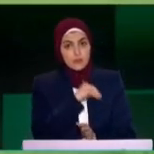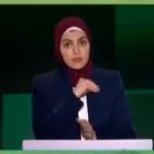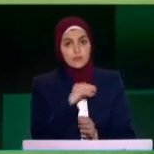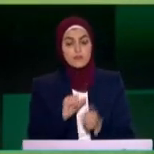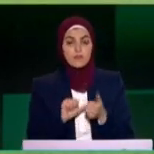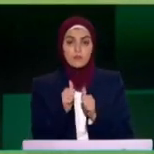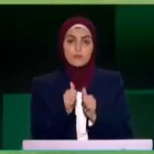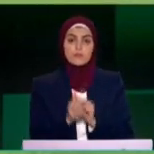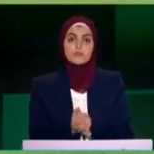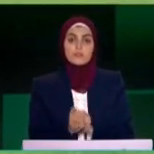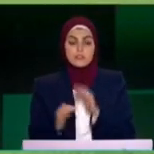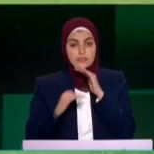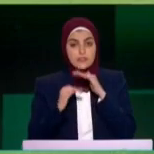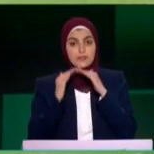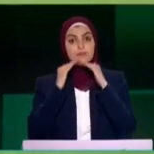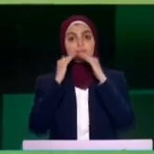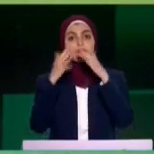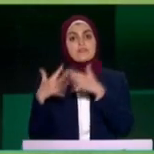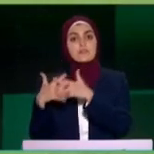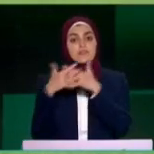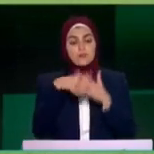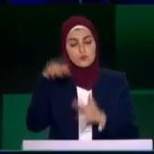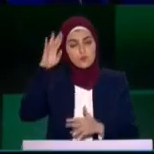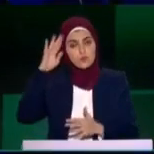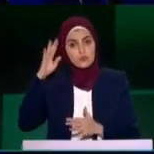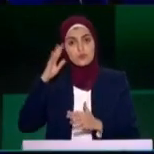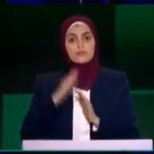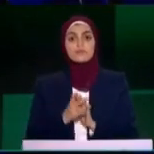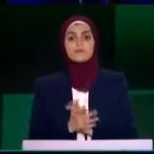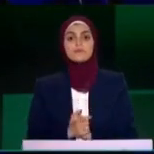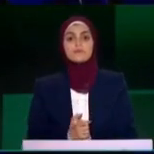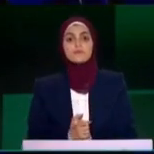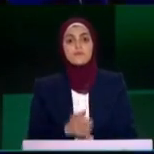مظلة التحالف الوطني. شكرا يا فندم. شكرا يا باشمهندس.